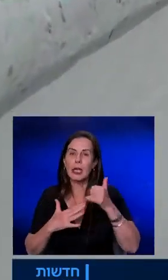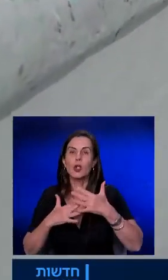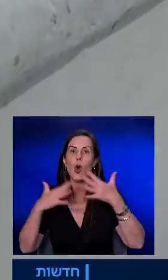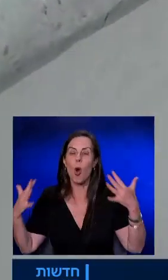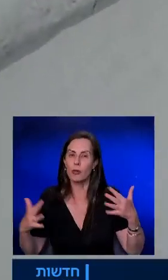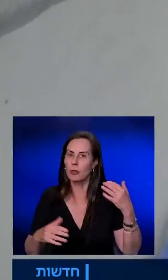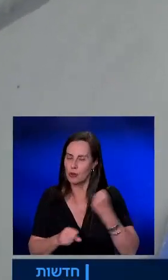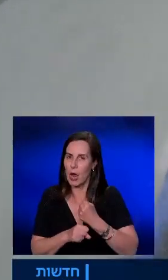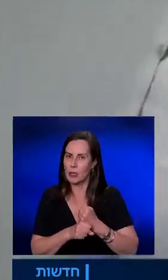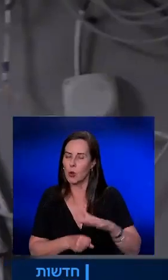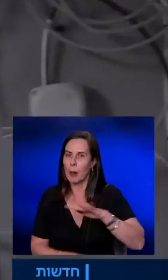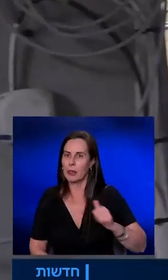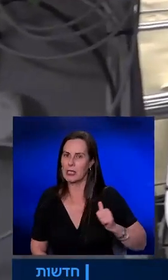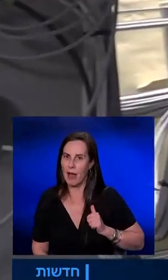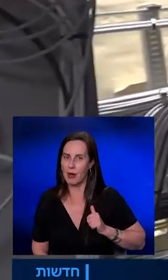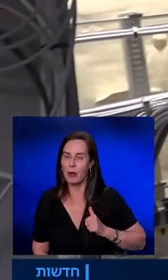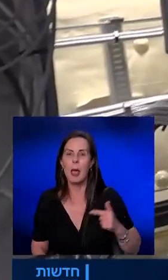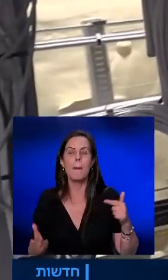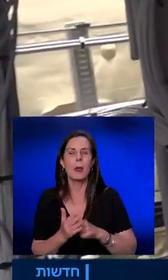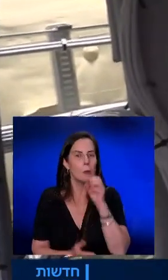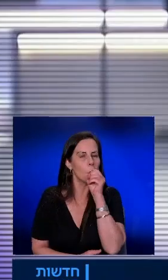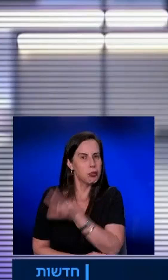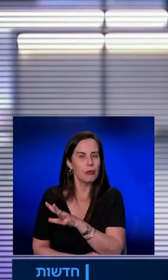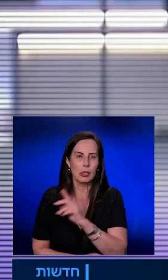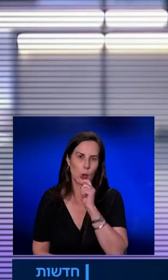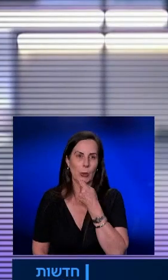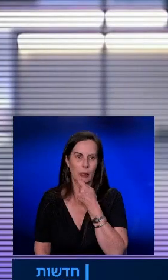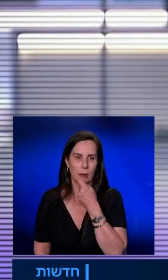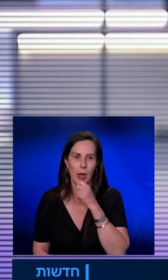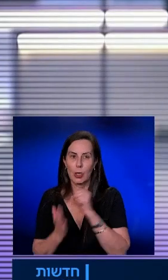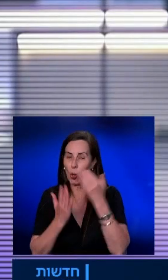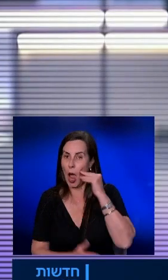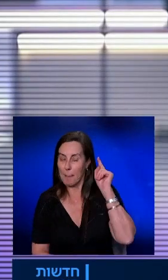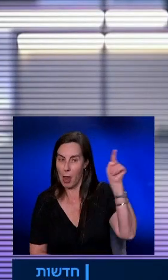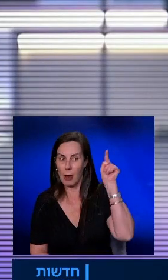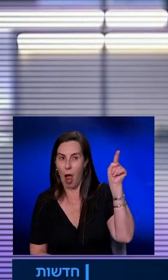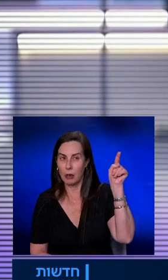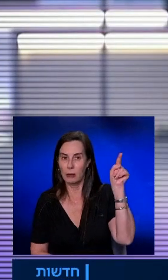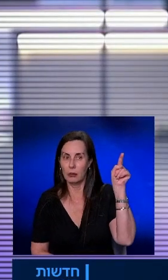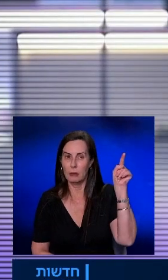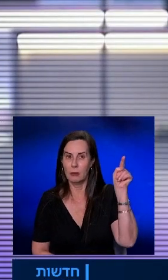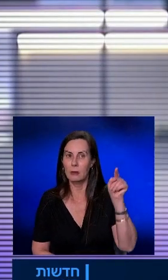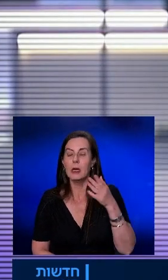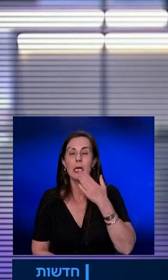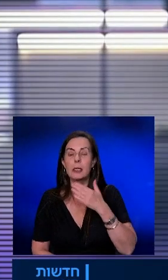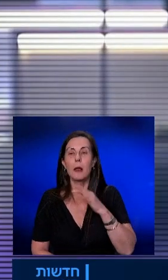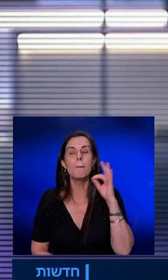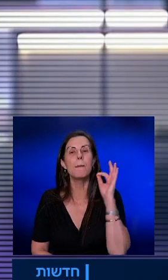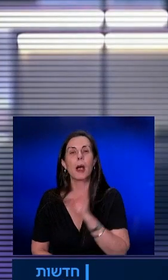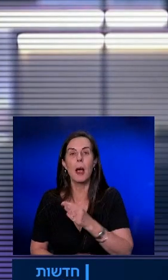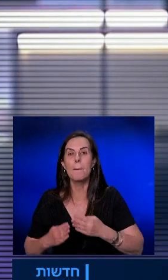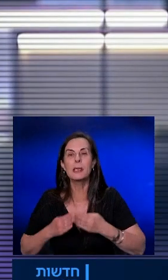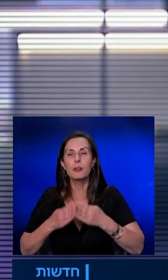שהתנהלו במערכת הביטחון בעקבות הדלפת מידע סודי. העיתון האמריקני וול סטריט ג'ורנל מדווח שישראל